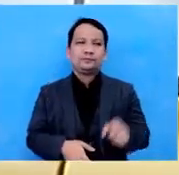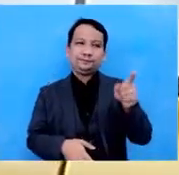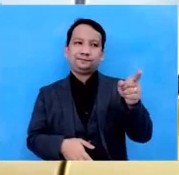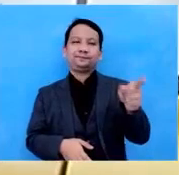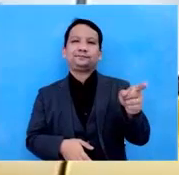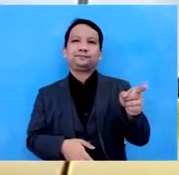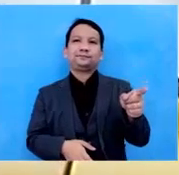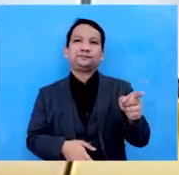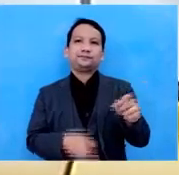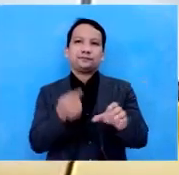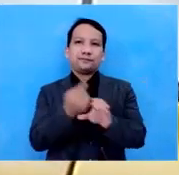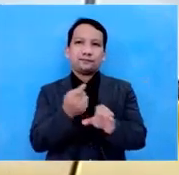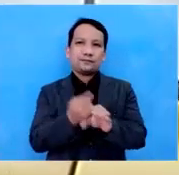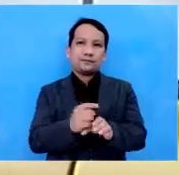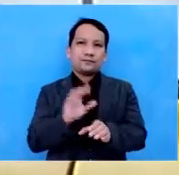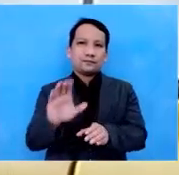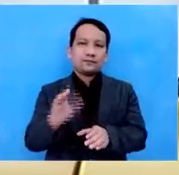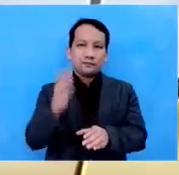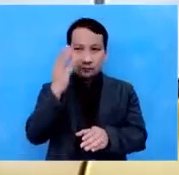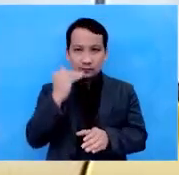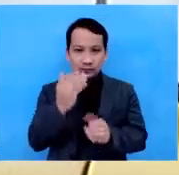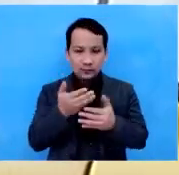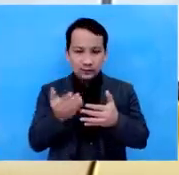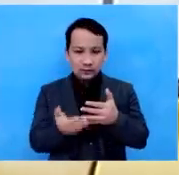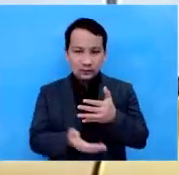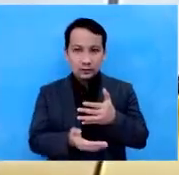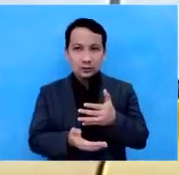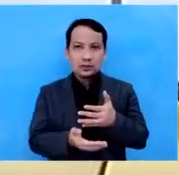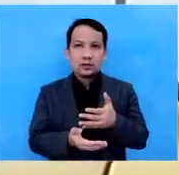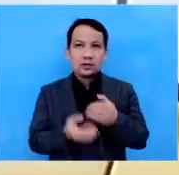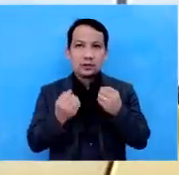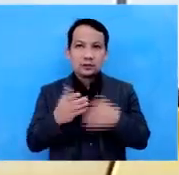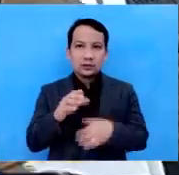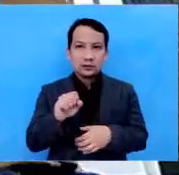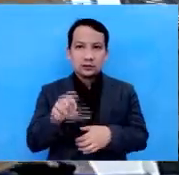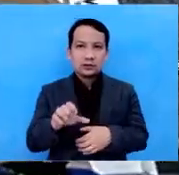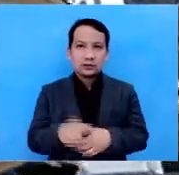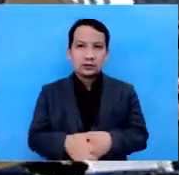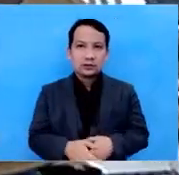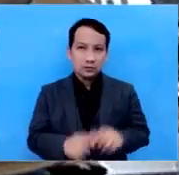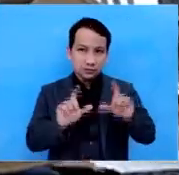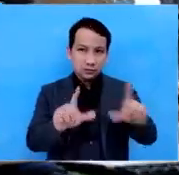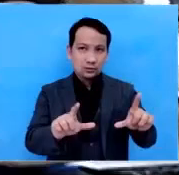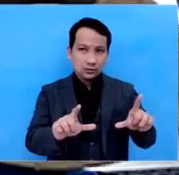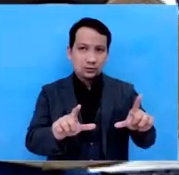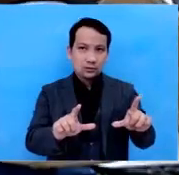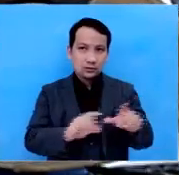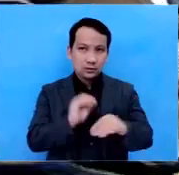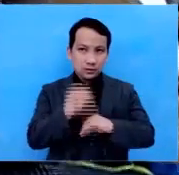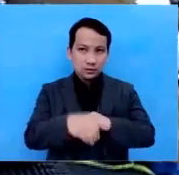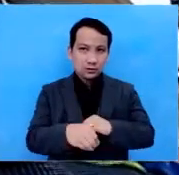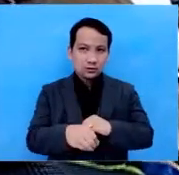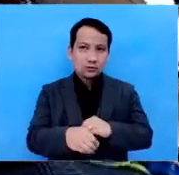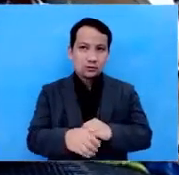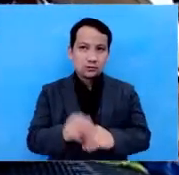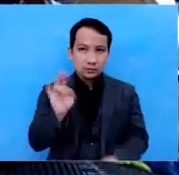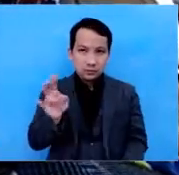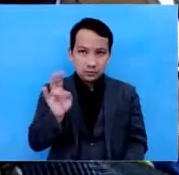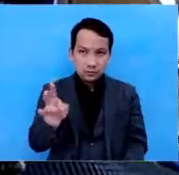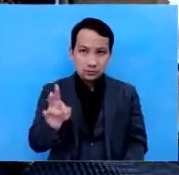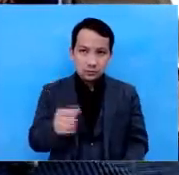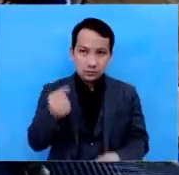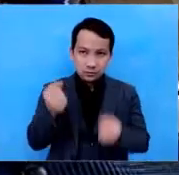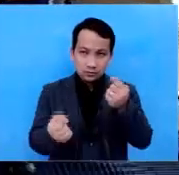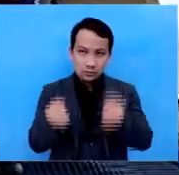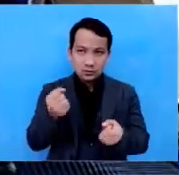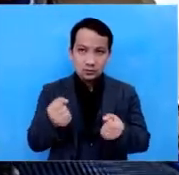ng truck driver na ito dahil sa patong-patong na paglabag. Wala kang brake number, over speeding ka 70. Pag ikaw nawalan ka na